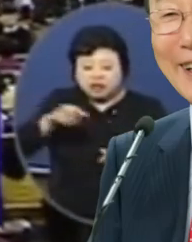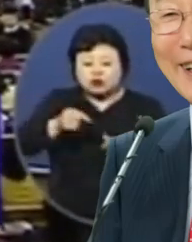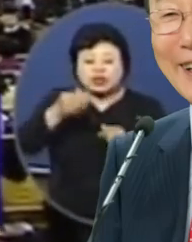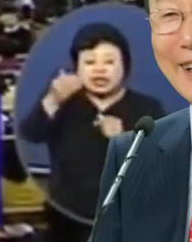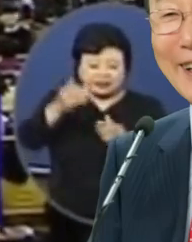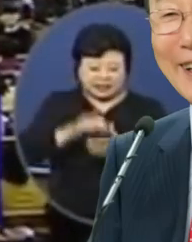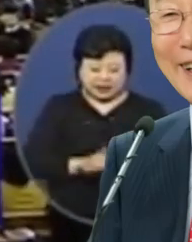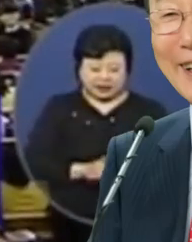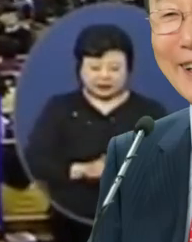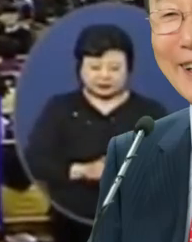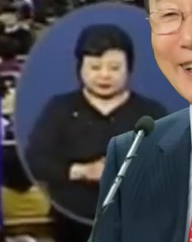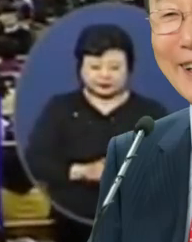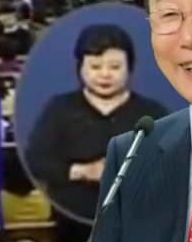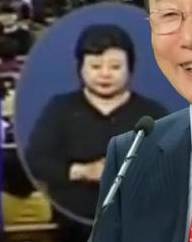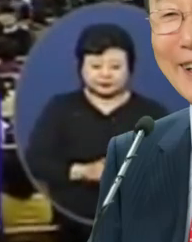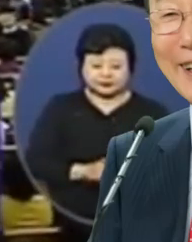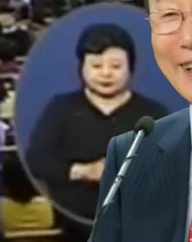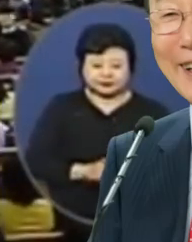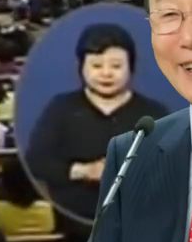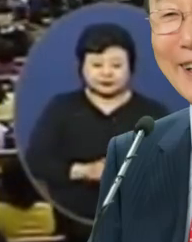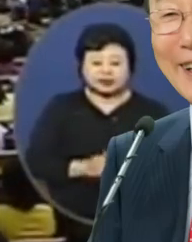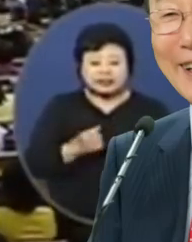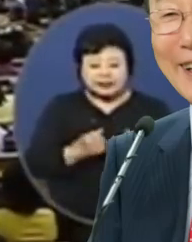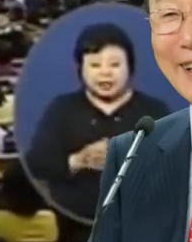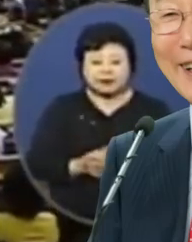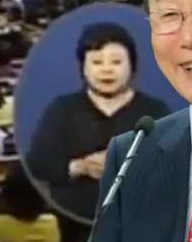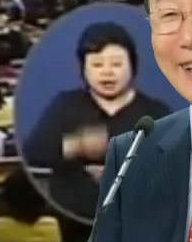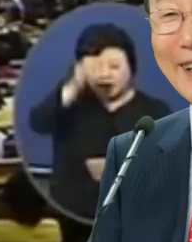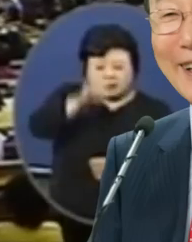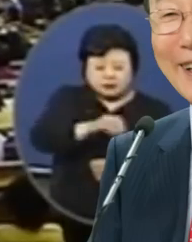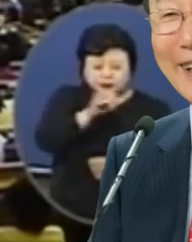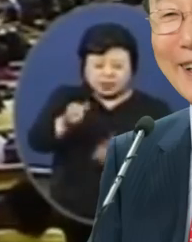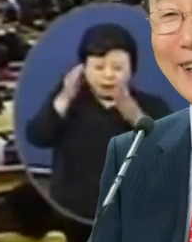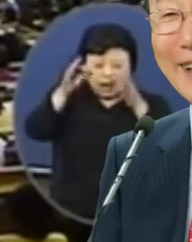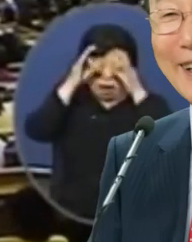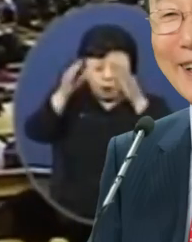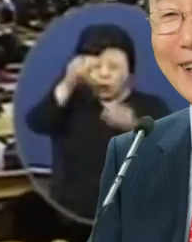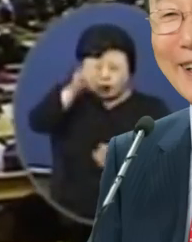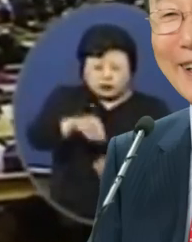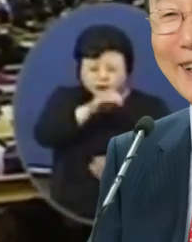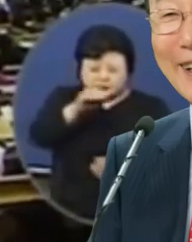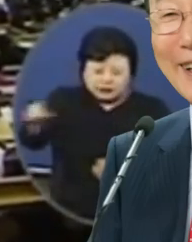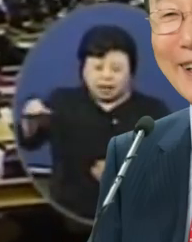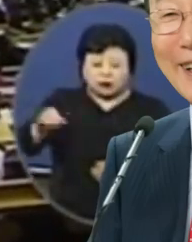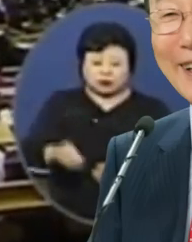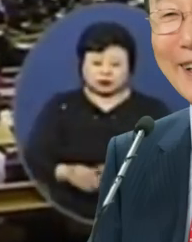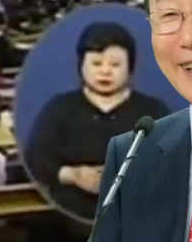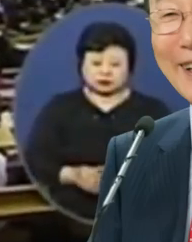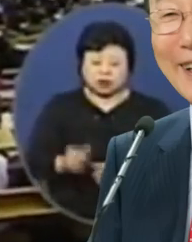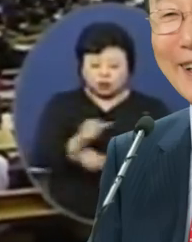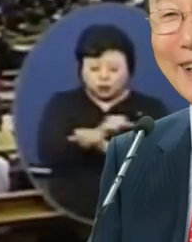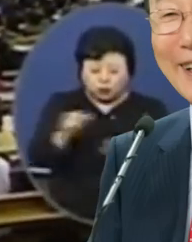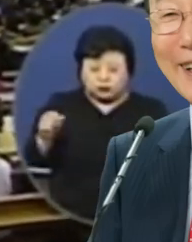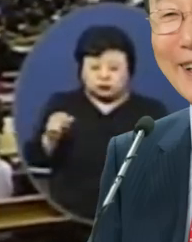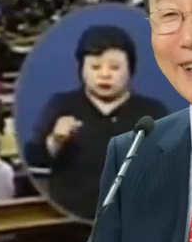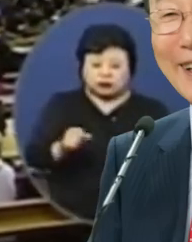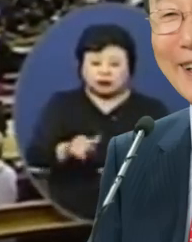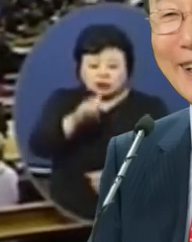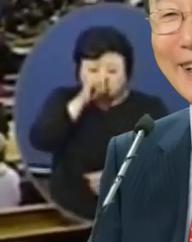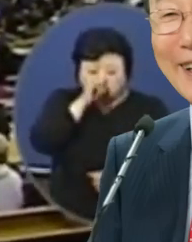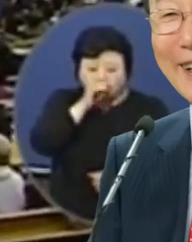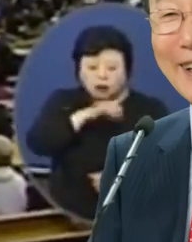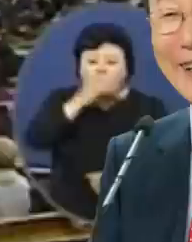구원에 이른다고 말씀한 것입니다. 그러므로 우리는 십자가를 바라보고 십자가를 통해서 용서가 거기에서